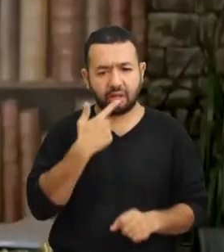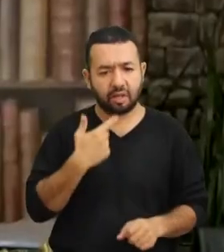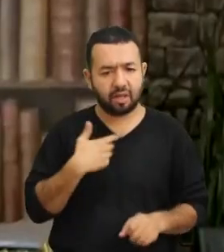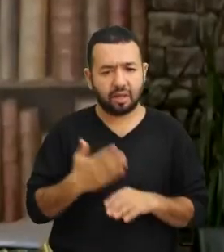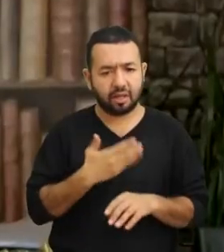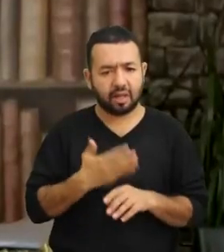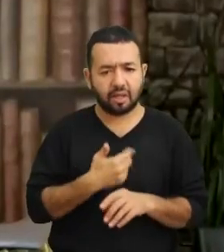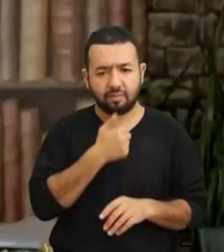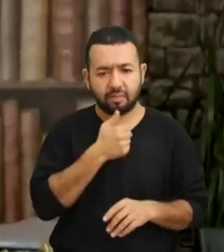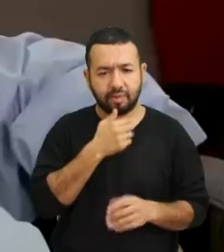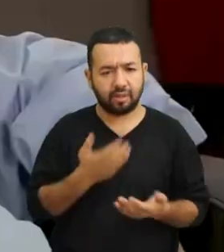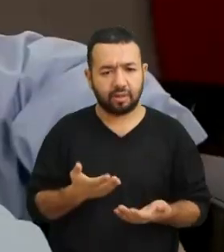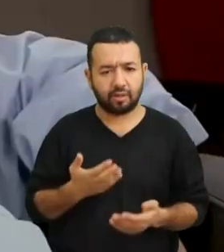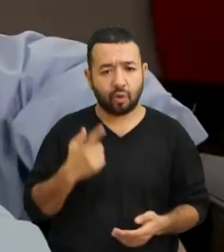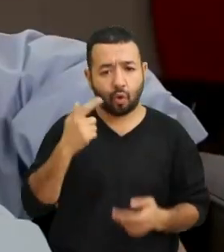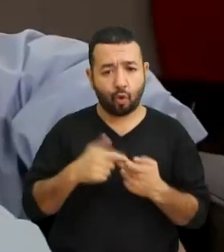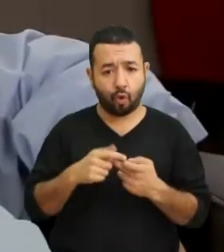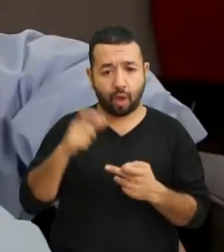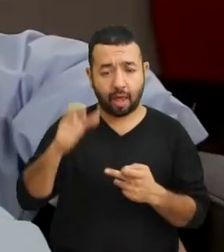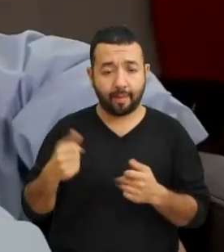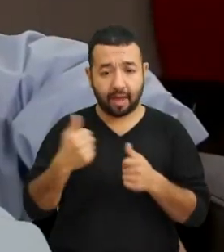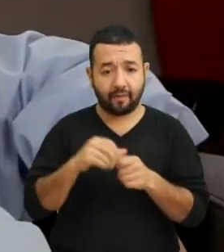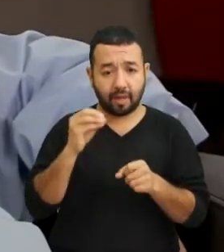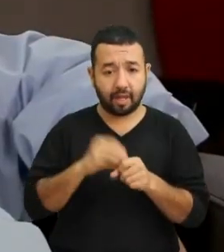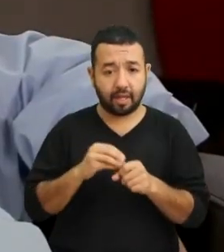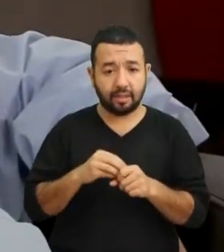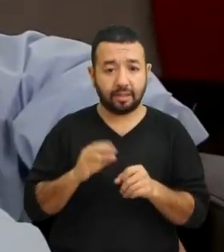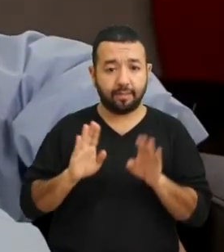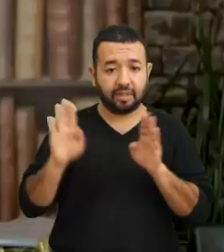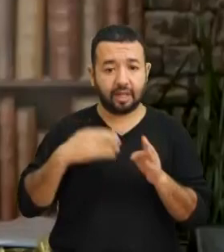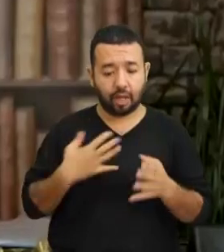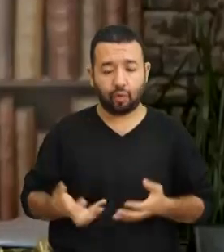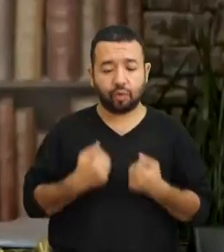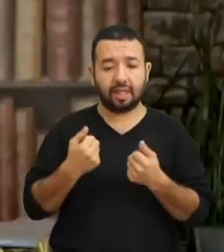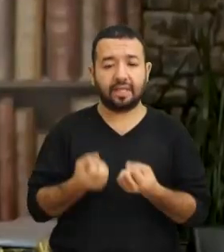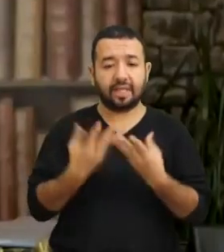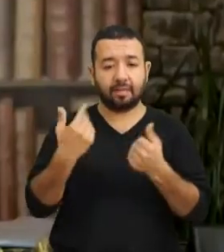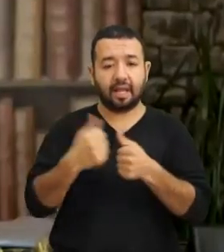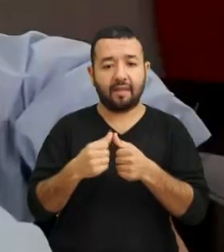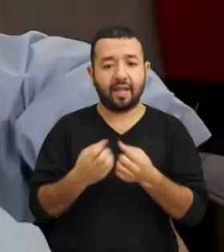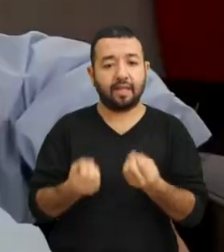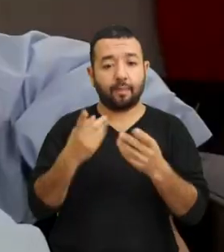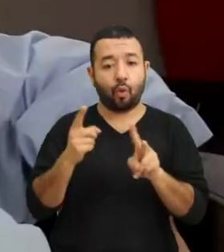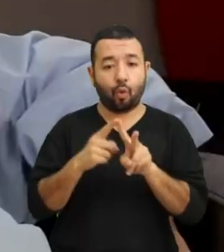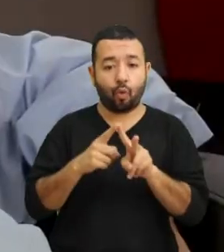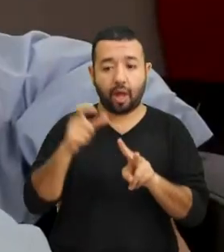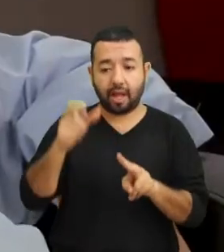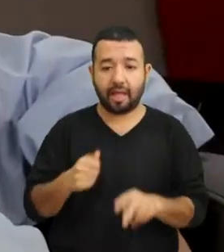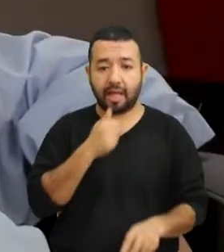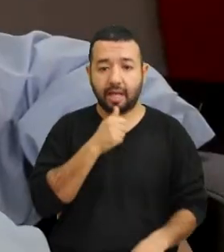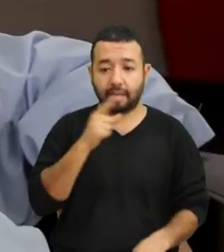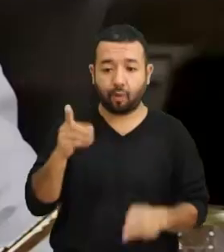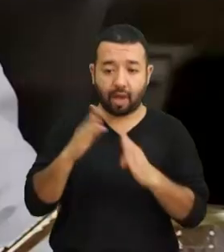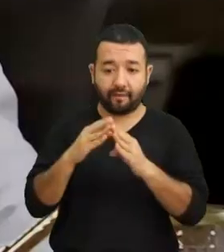Niye söylüyorsun öyle bir şey baba? Rüyamla evlenmen şirketi ve bizi kurtarmaya yetmez. O Nurhan denilen herif